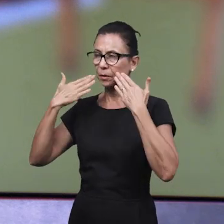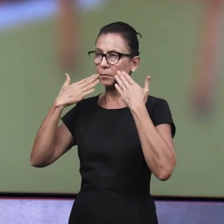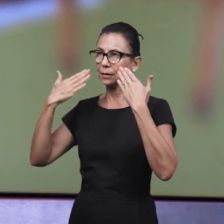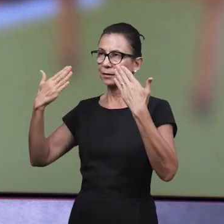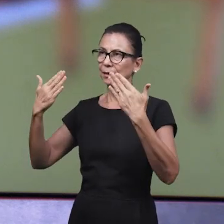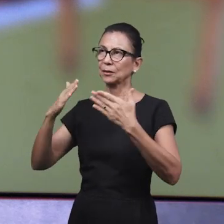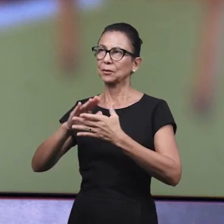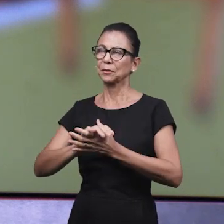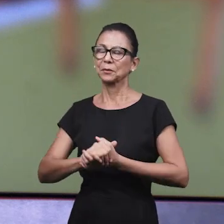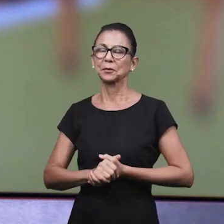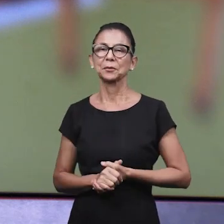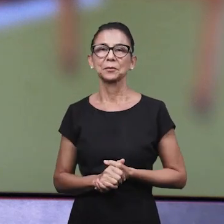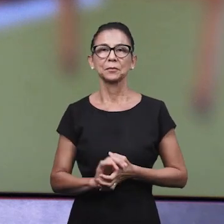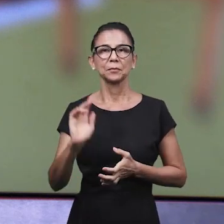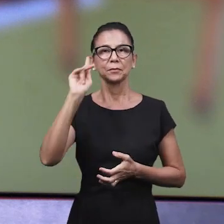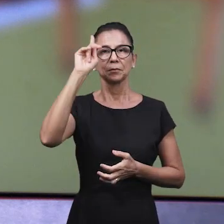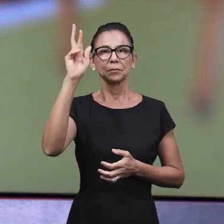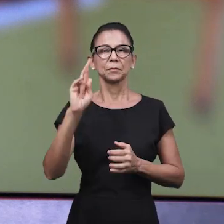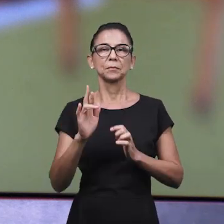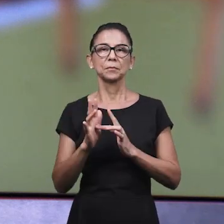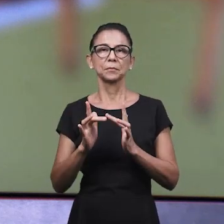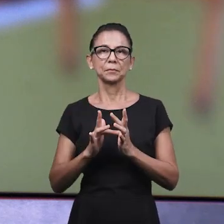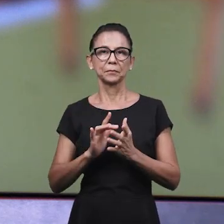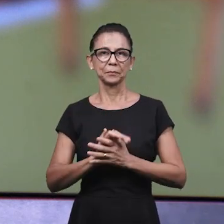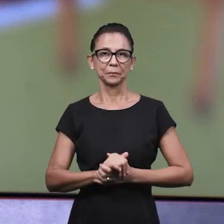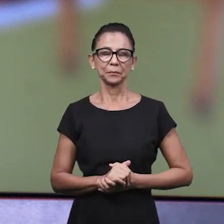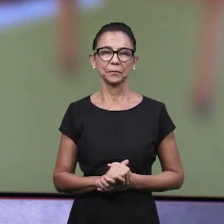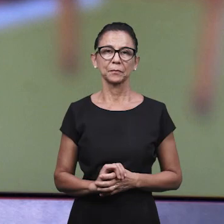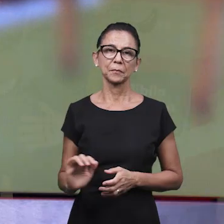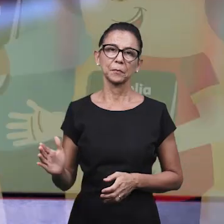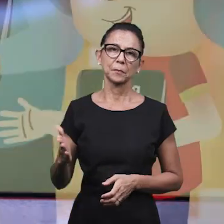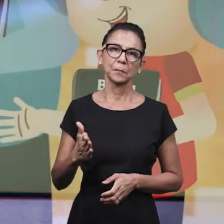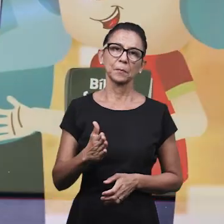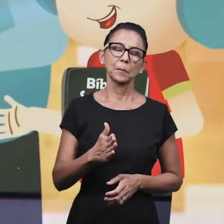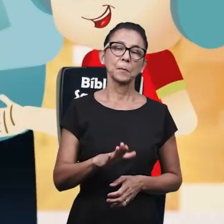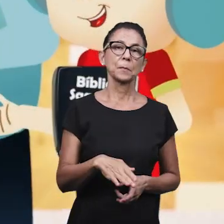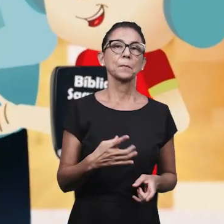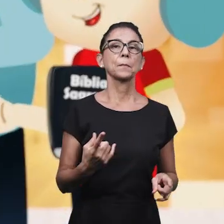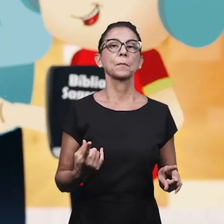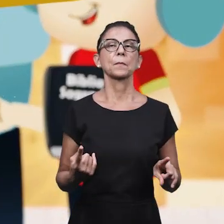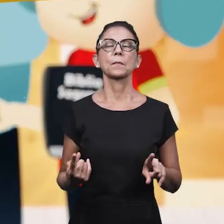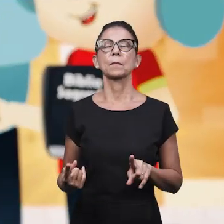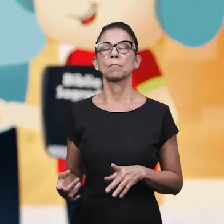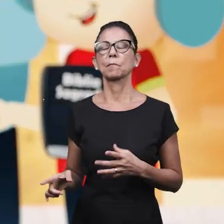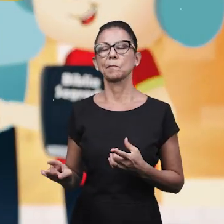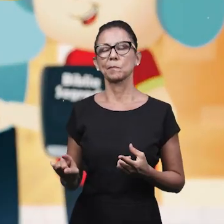voici Seigneur, à tous la paix du Seigneur Jésus.